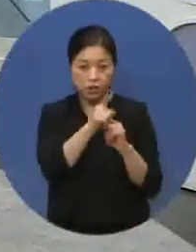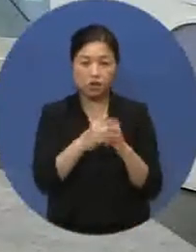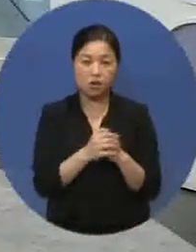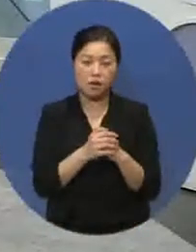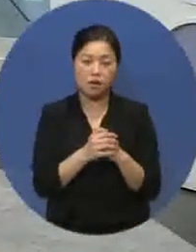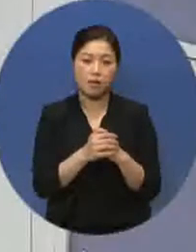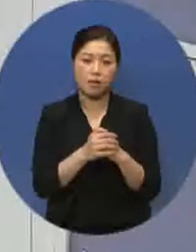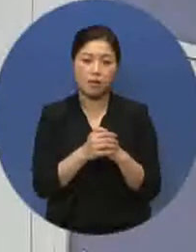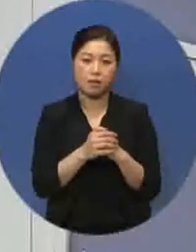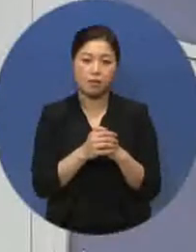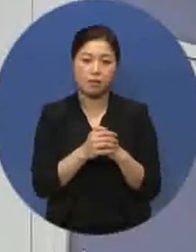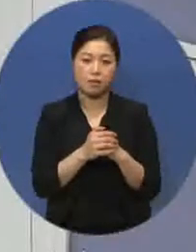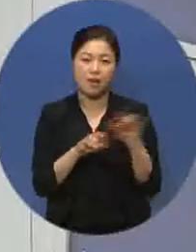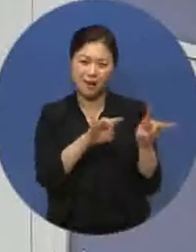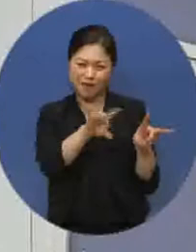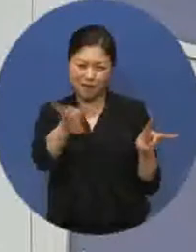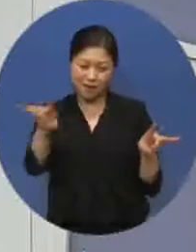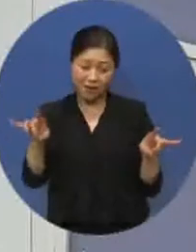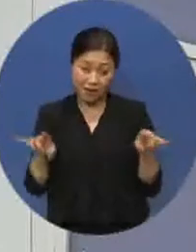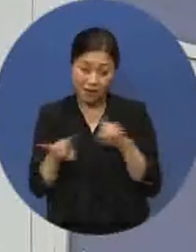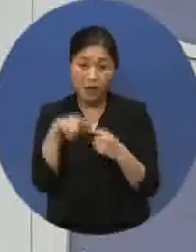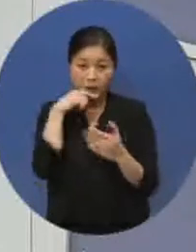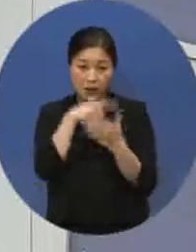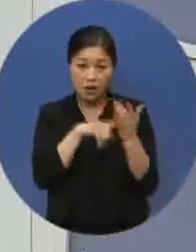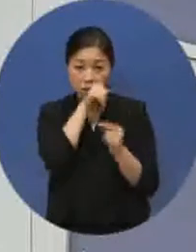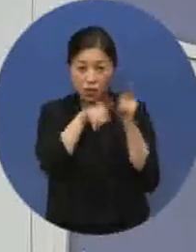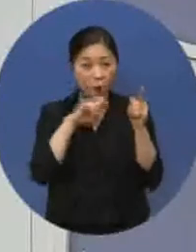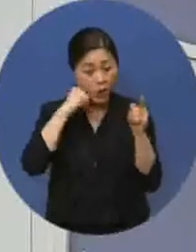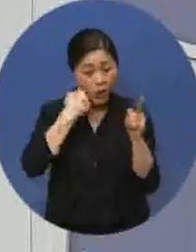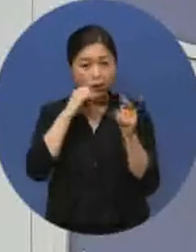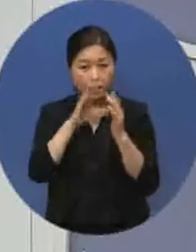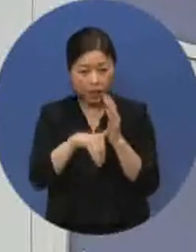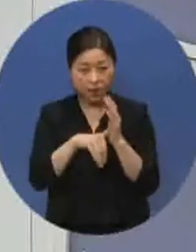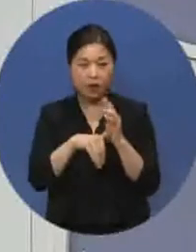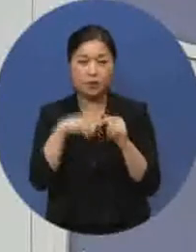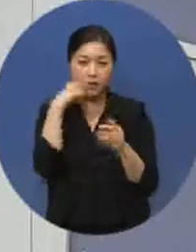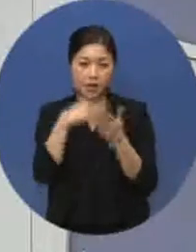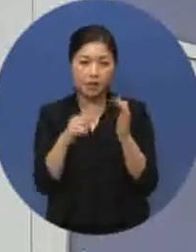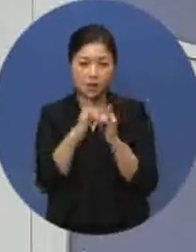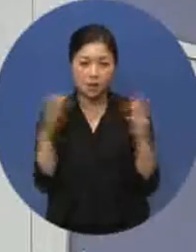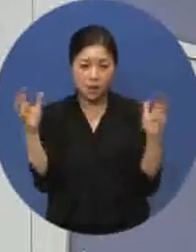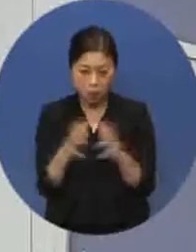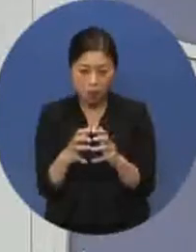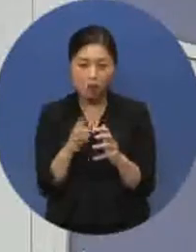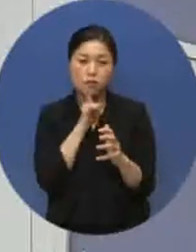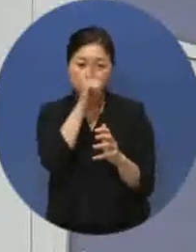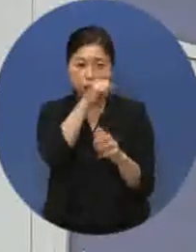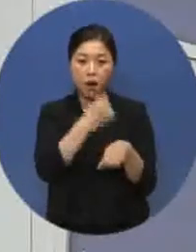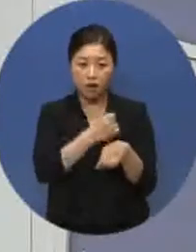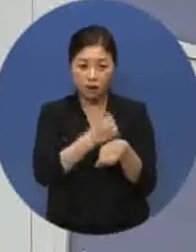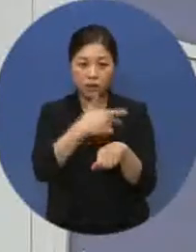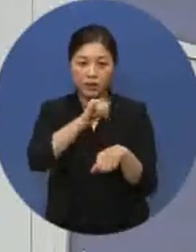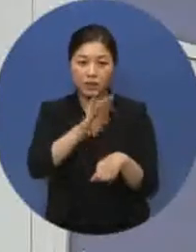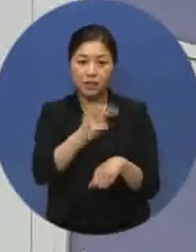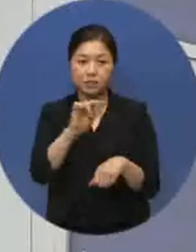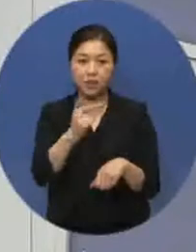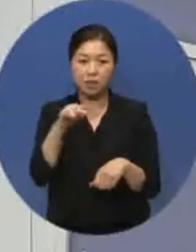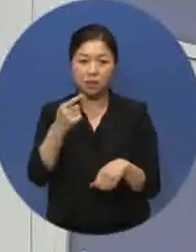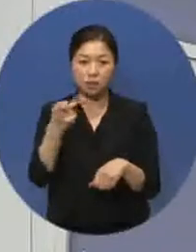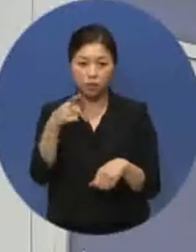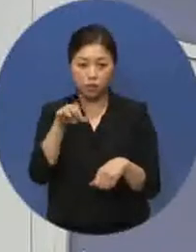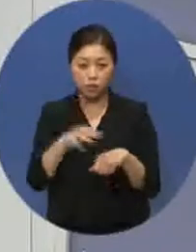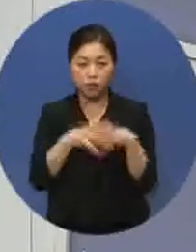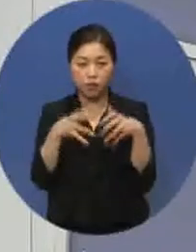한 사람이 손해배상 청구 소송을 하기는 힘들 때 그 피해자들을 모아서 소송을 하는 것을 우리가 집단